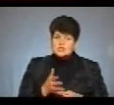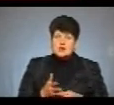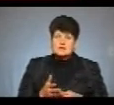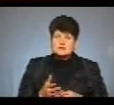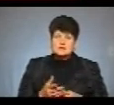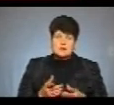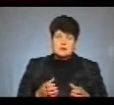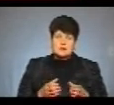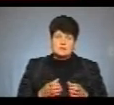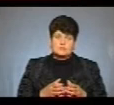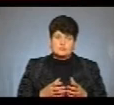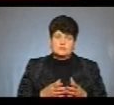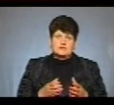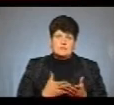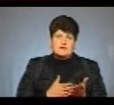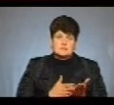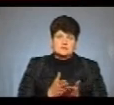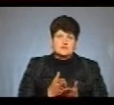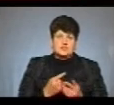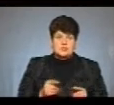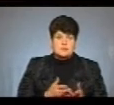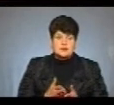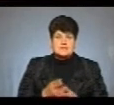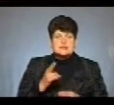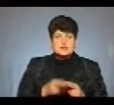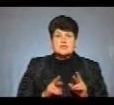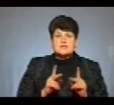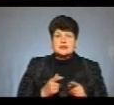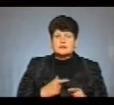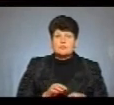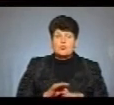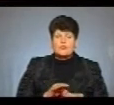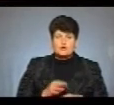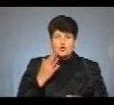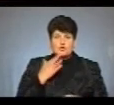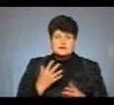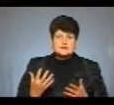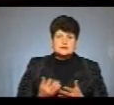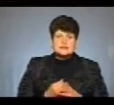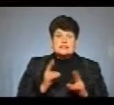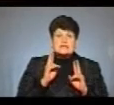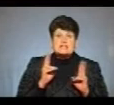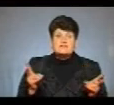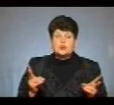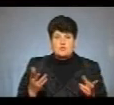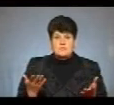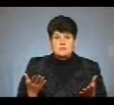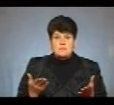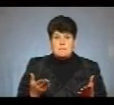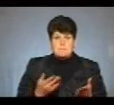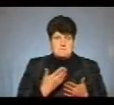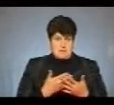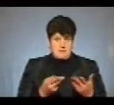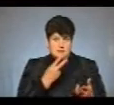треба зосередити в іншому напрямку. І на завершення, як поводитись, коли виявили невідомий предмет? Видно,